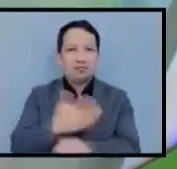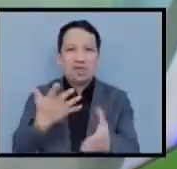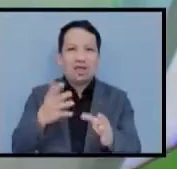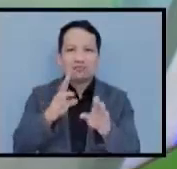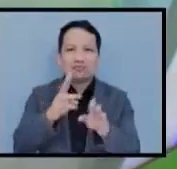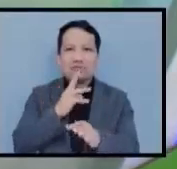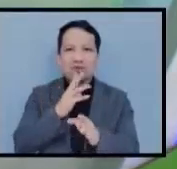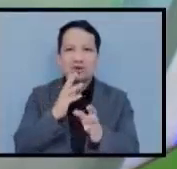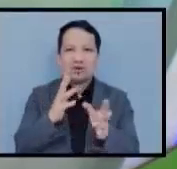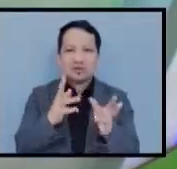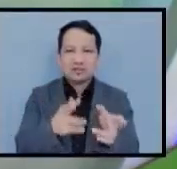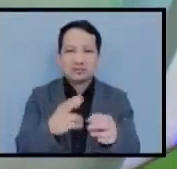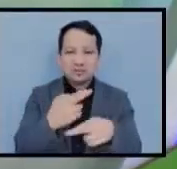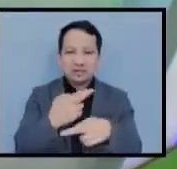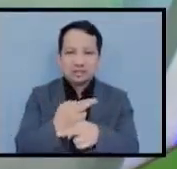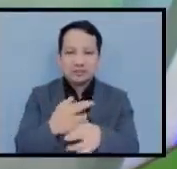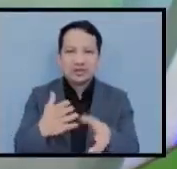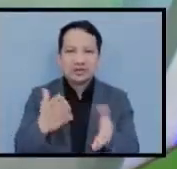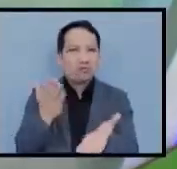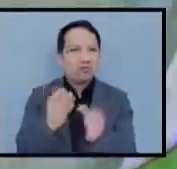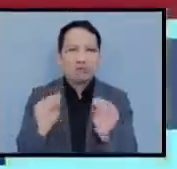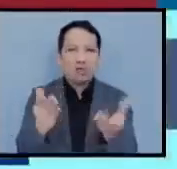City. Nagbabalik si Clayzel Partilla.